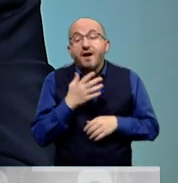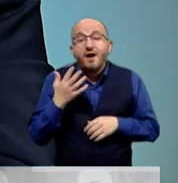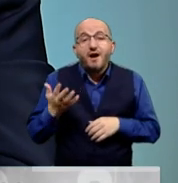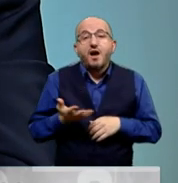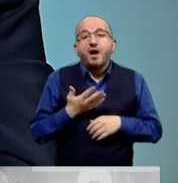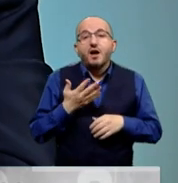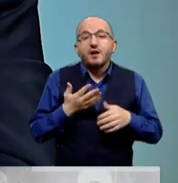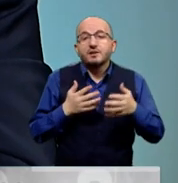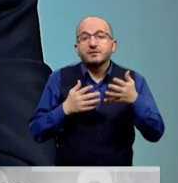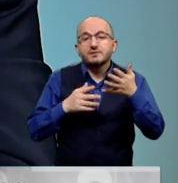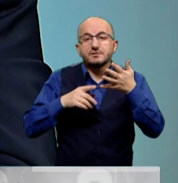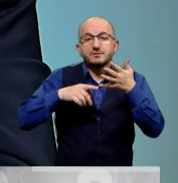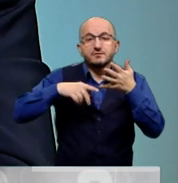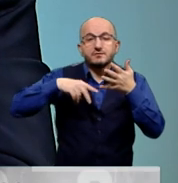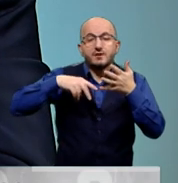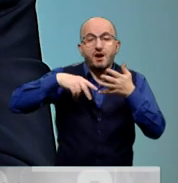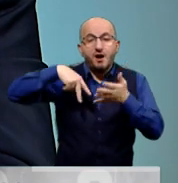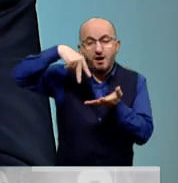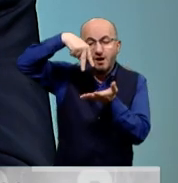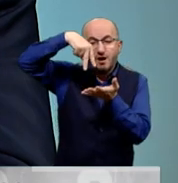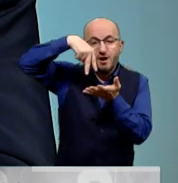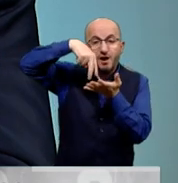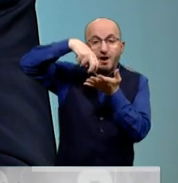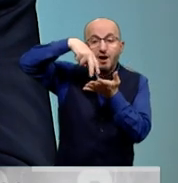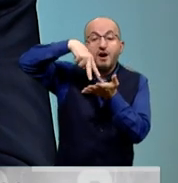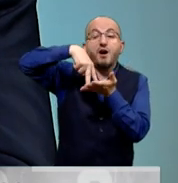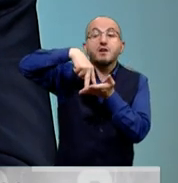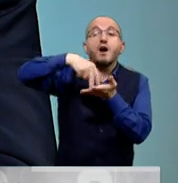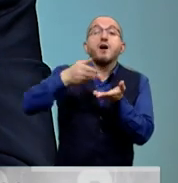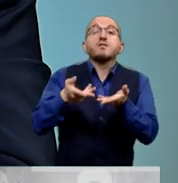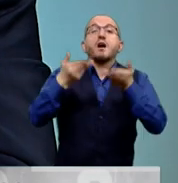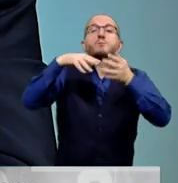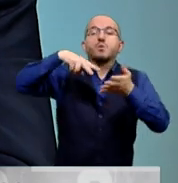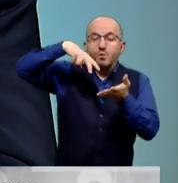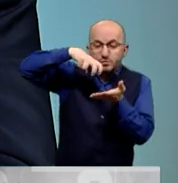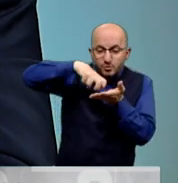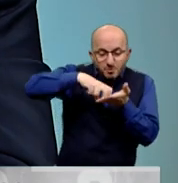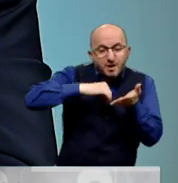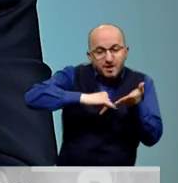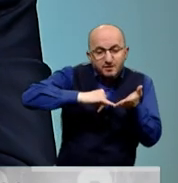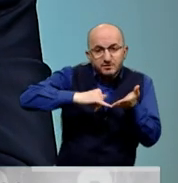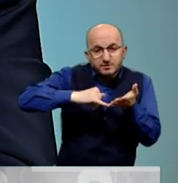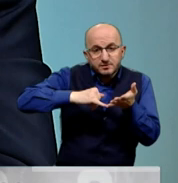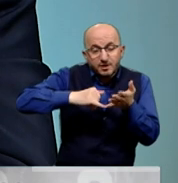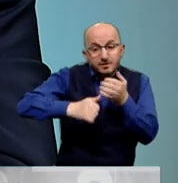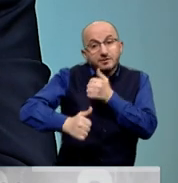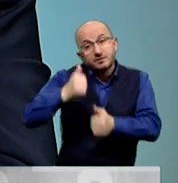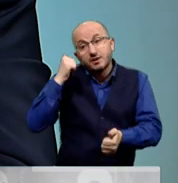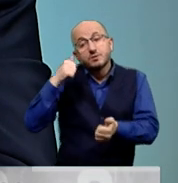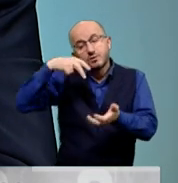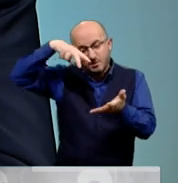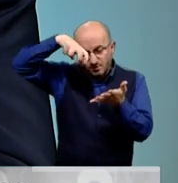şeye yakınsa henüz ayağı daha kalkmamış Yani Oturmaya daha yakınsa bu kişi geri döner